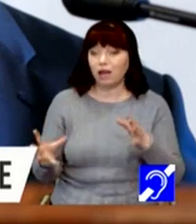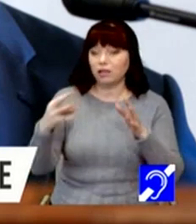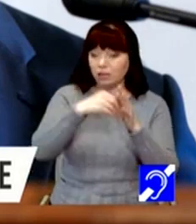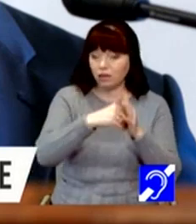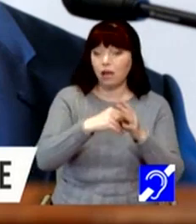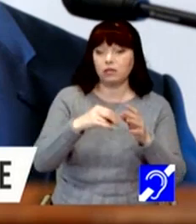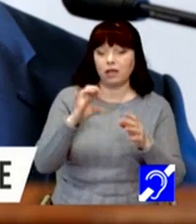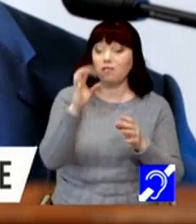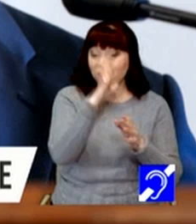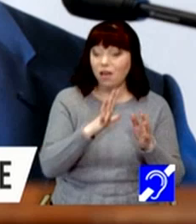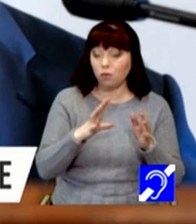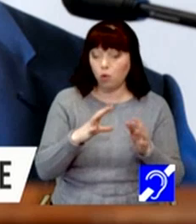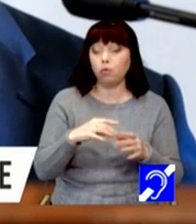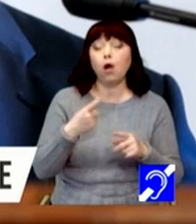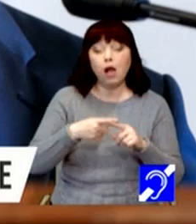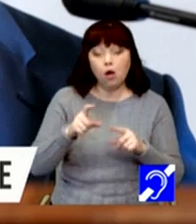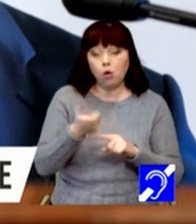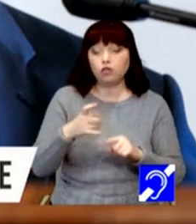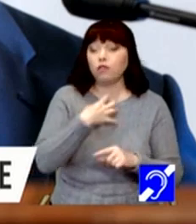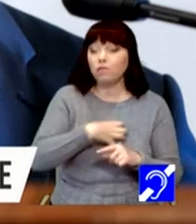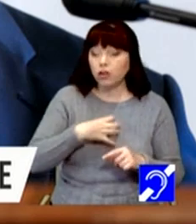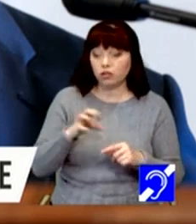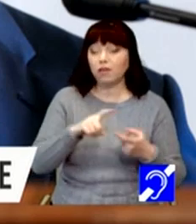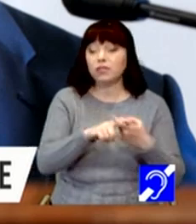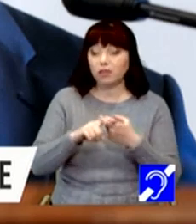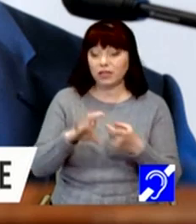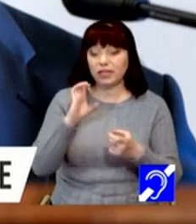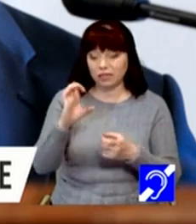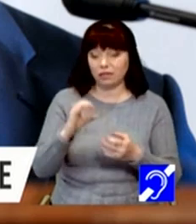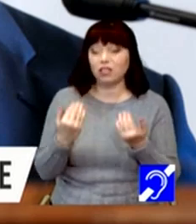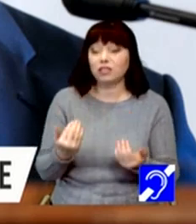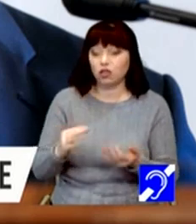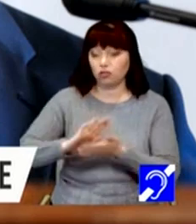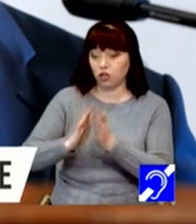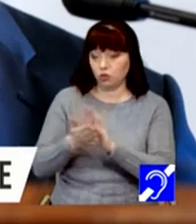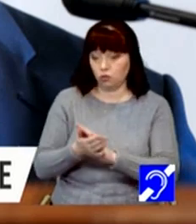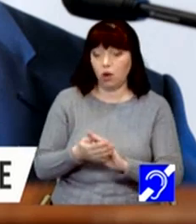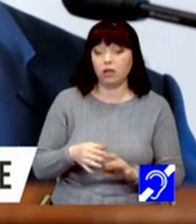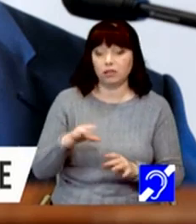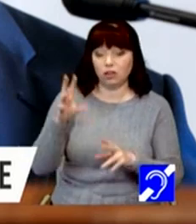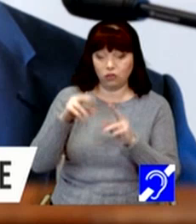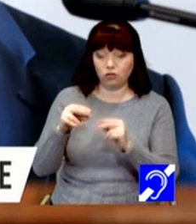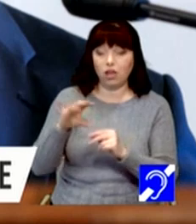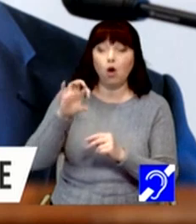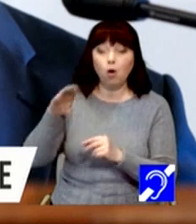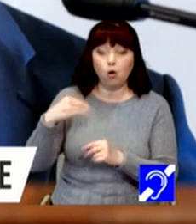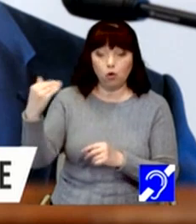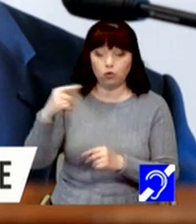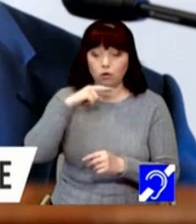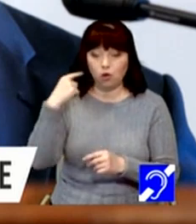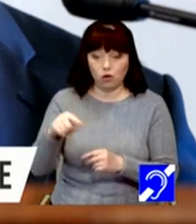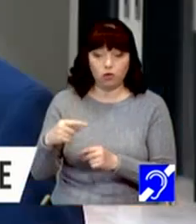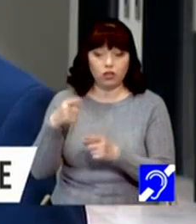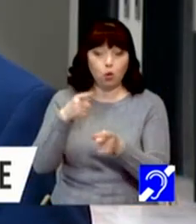la piata Unica europeana este esențială în contextul geopolitic actual pe fondul amenințărilor venite din partea Federației